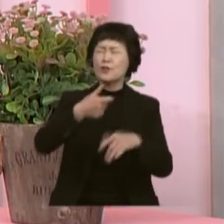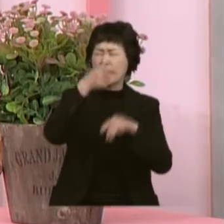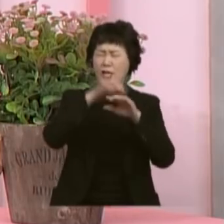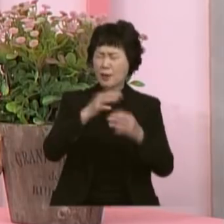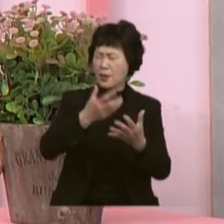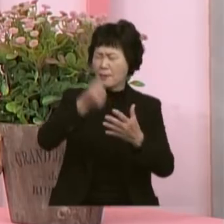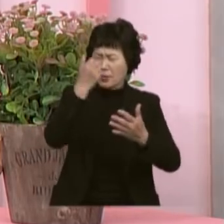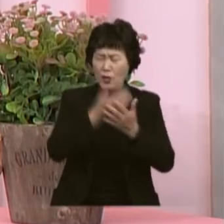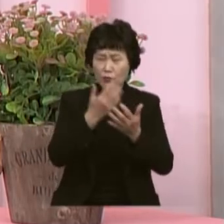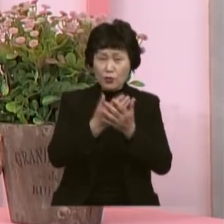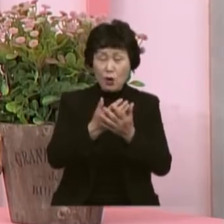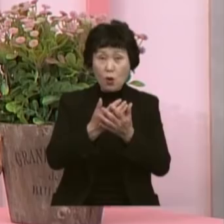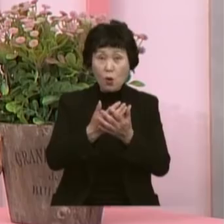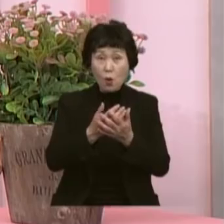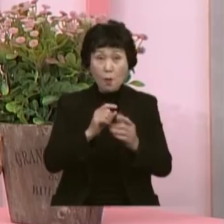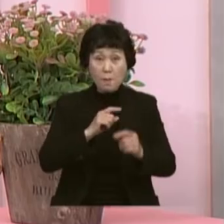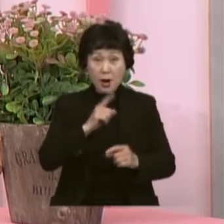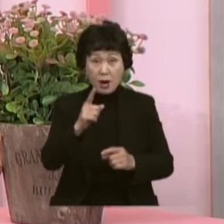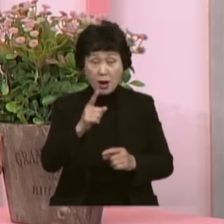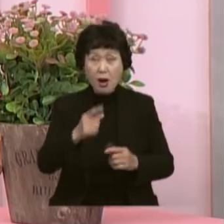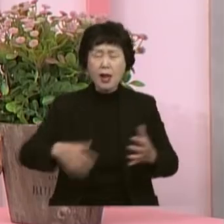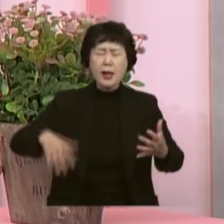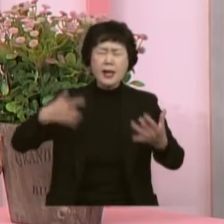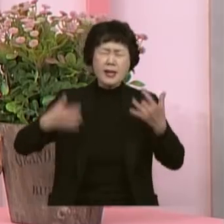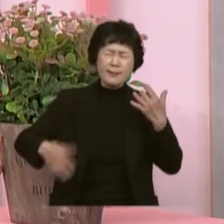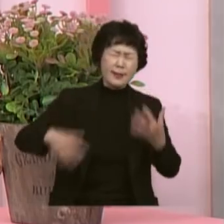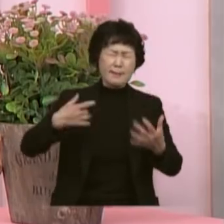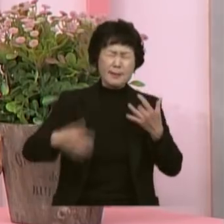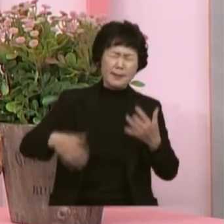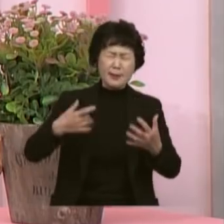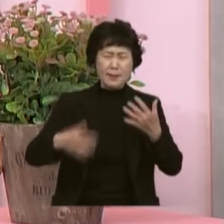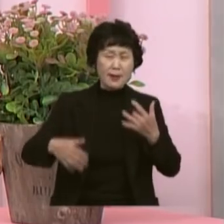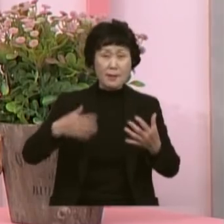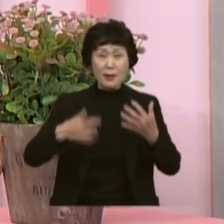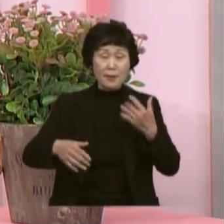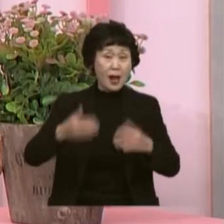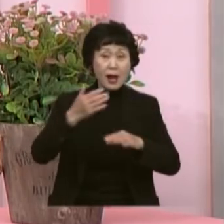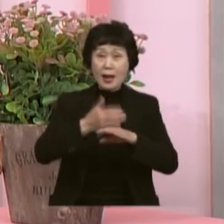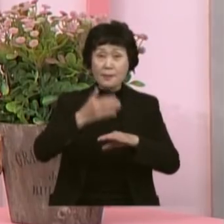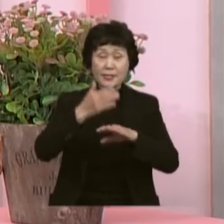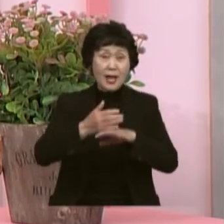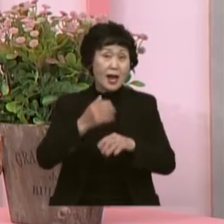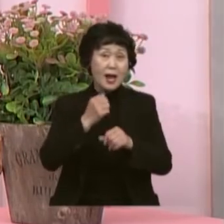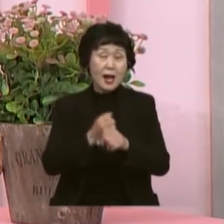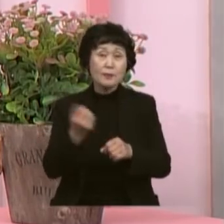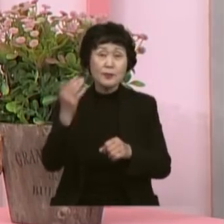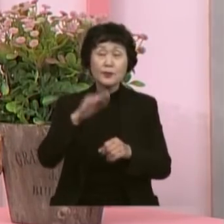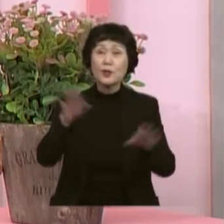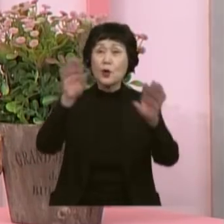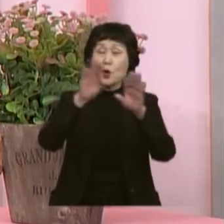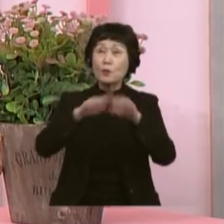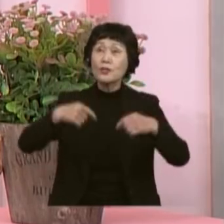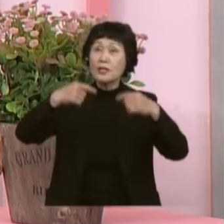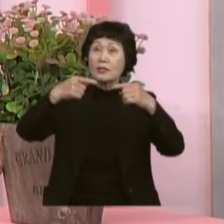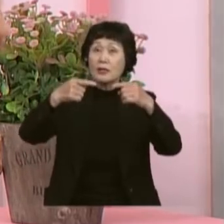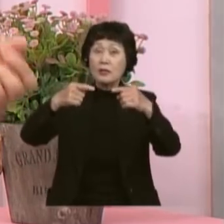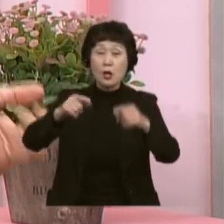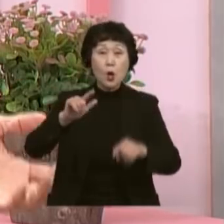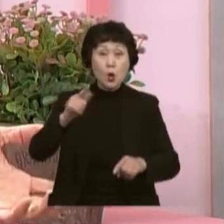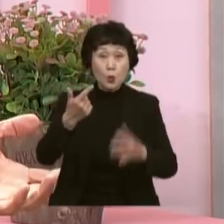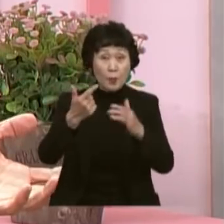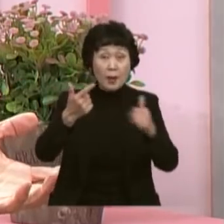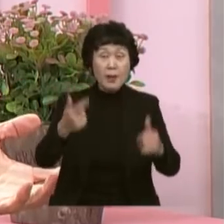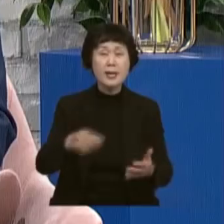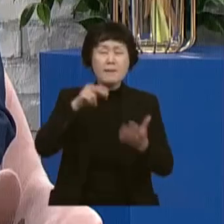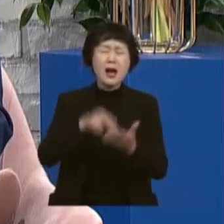묵도야? 그들이 갑자기 기타로 장자가 장자가 장자가 되는데 감사함으로 그 문에 들어가더니 600명